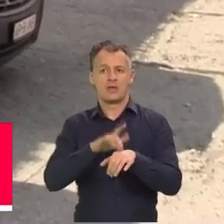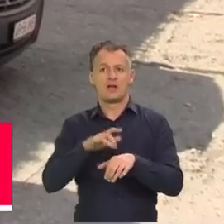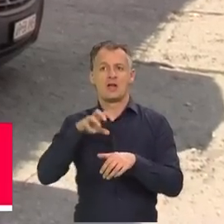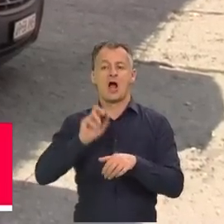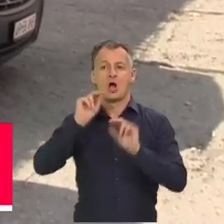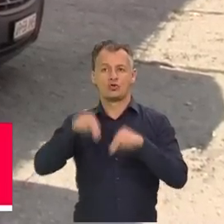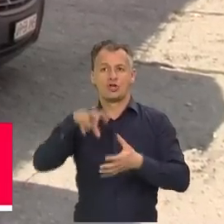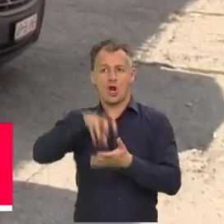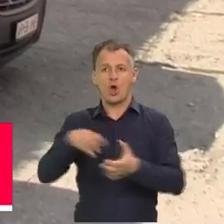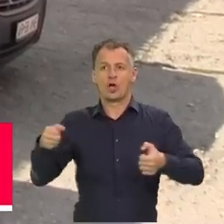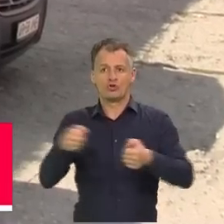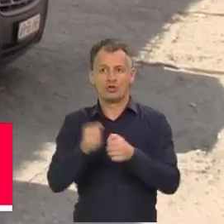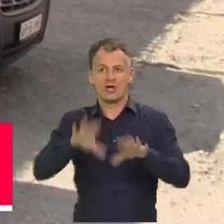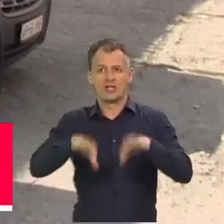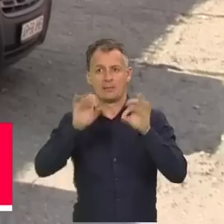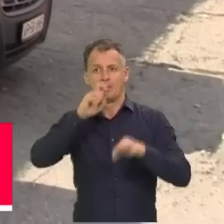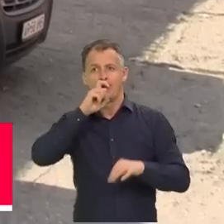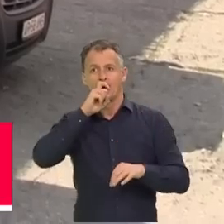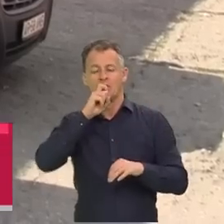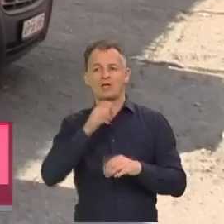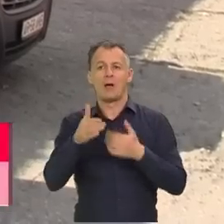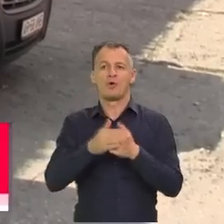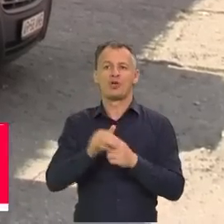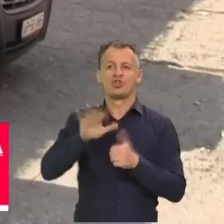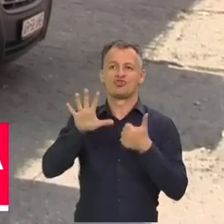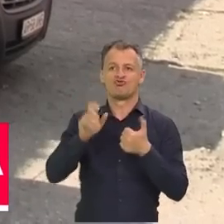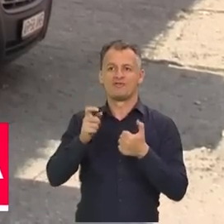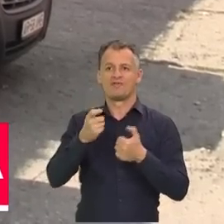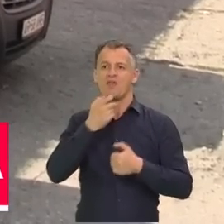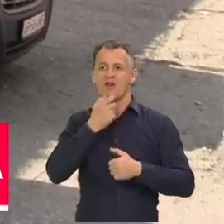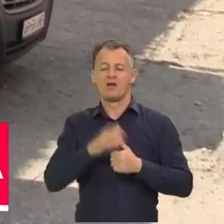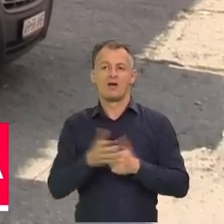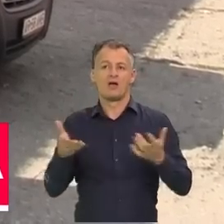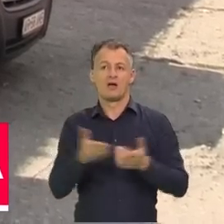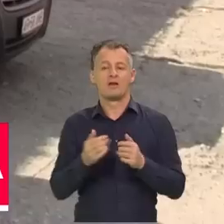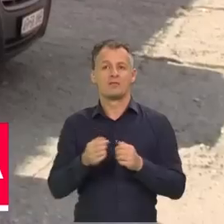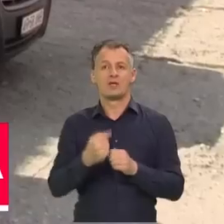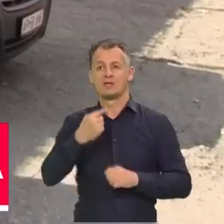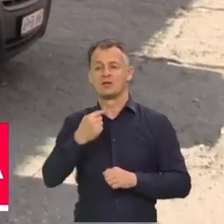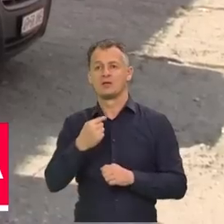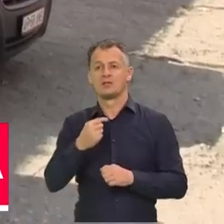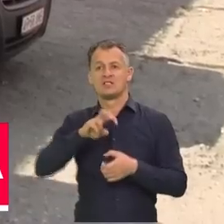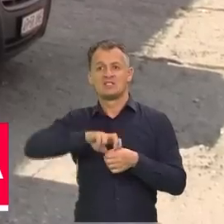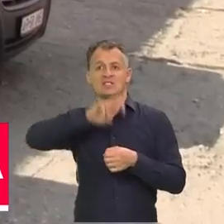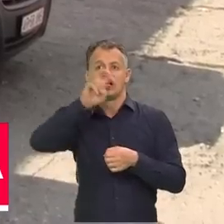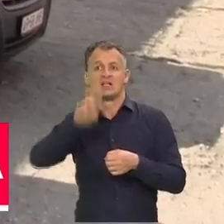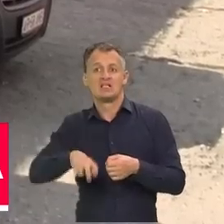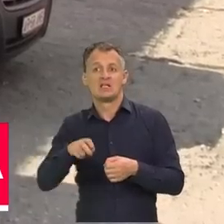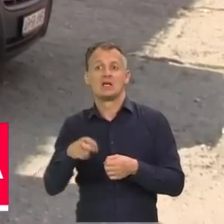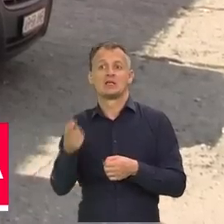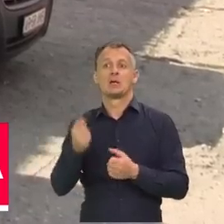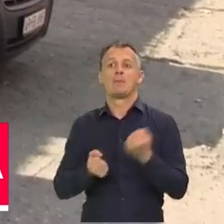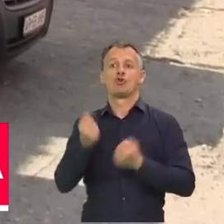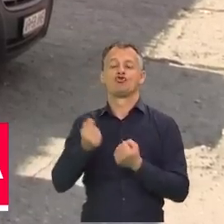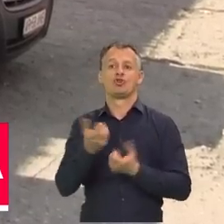a fost găsit un bărbat de aproximativ 60 de ani, care afirmativ sărise dintr-o mașină aflată în